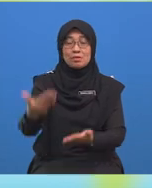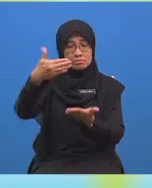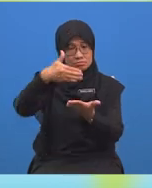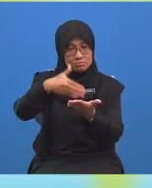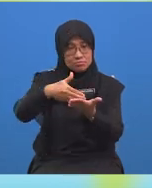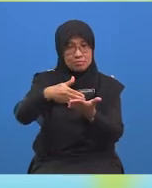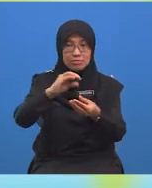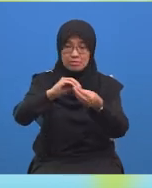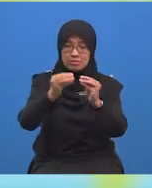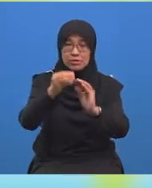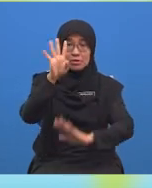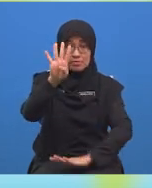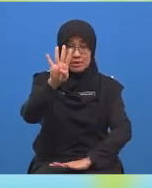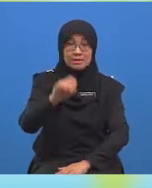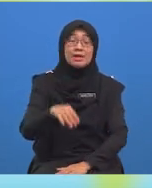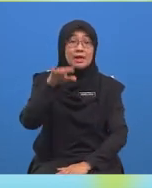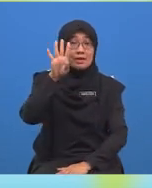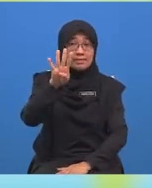Soalan keempat ialah